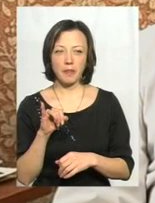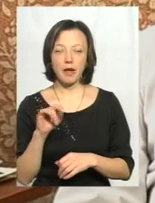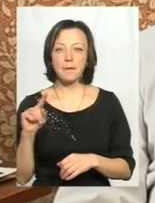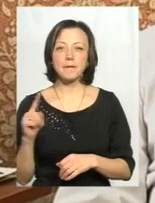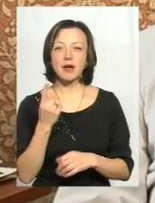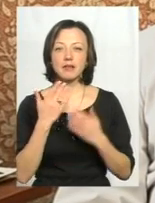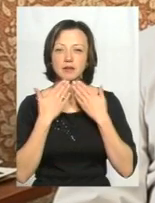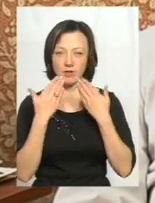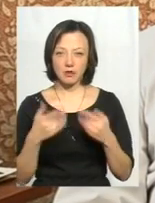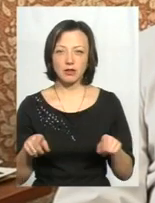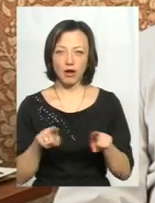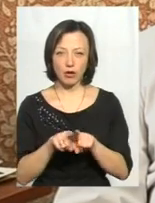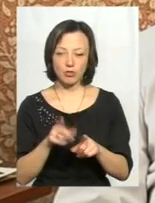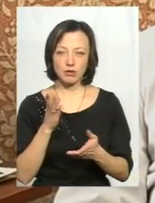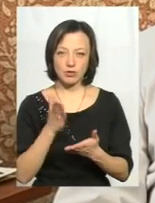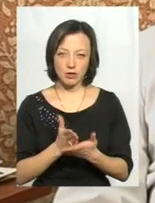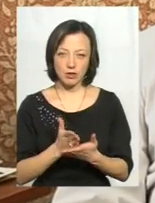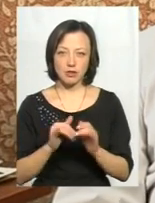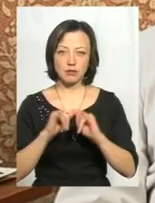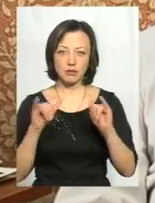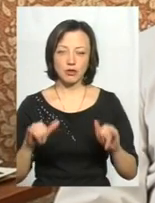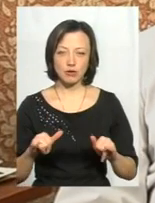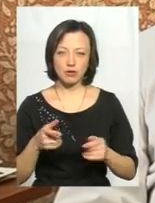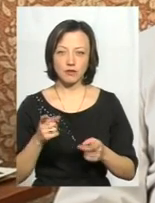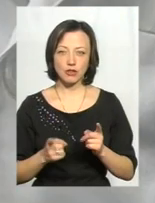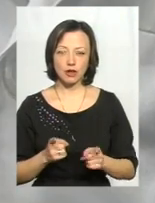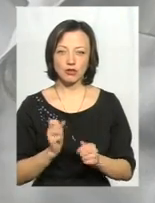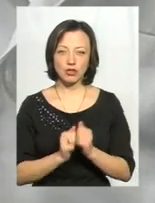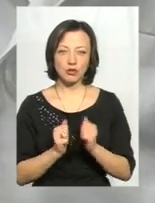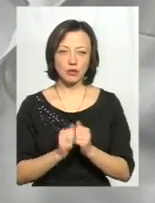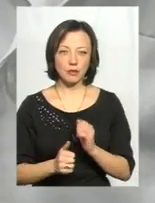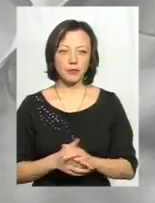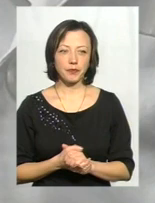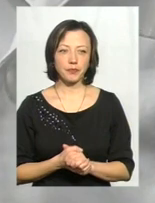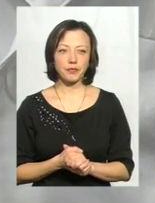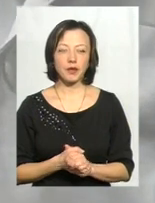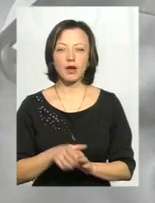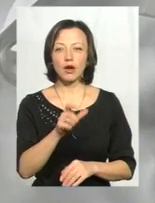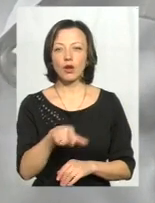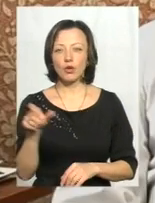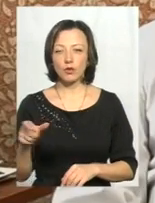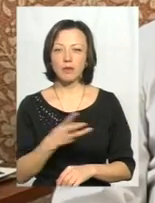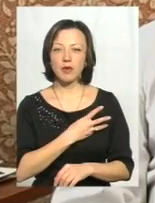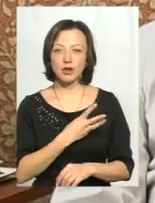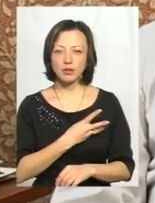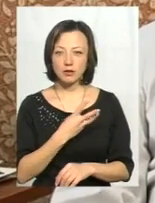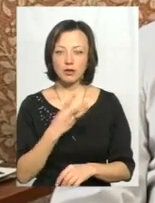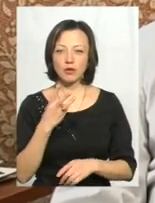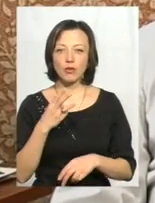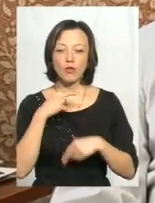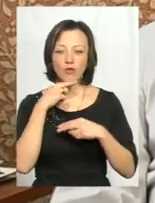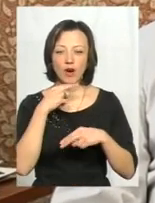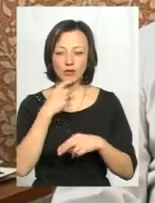первинні звернення також збільшується, звичайно, їх частота. В таку погоду людям бажано ретельніше якби до